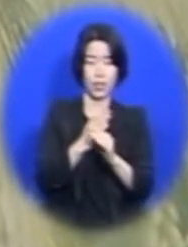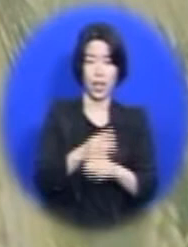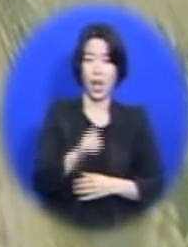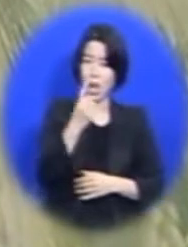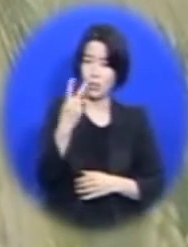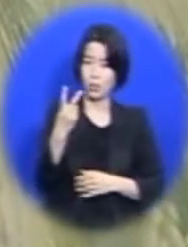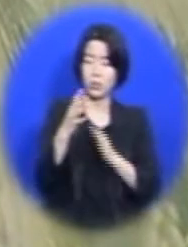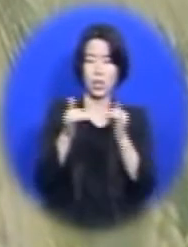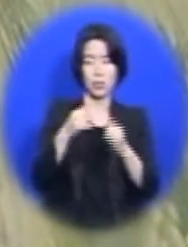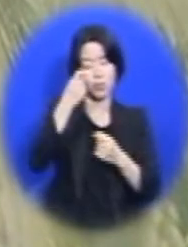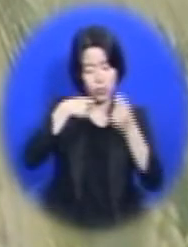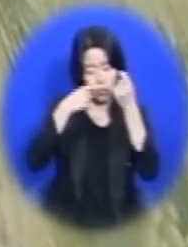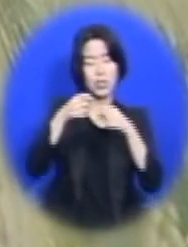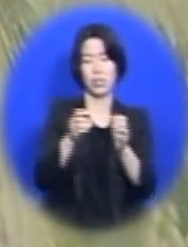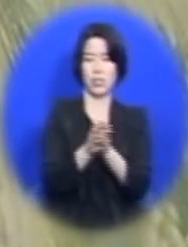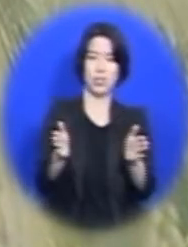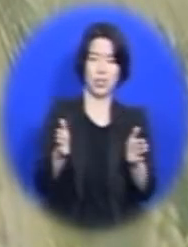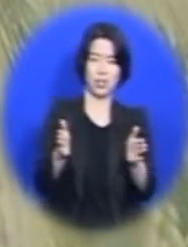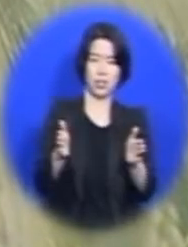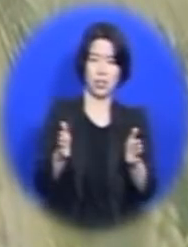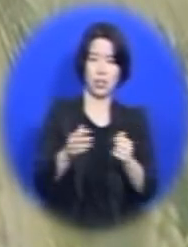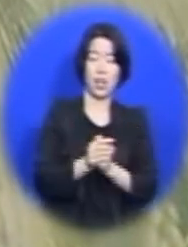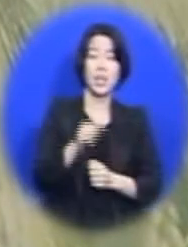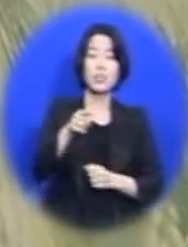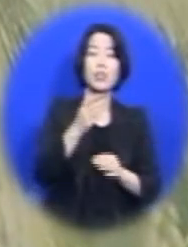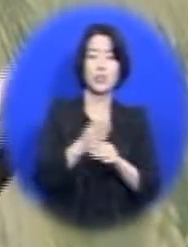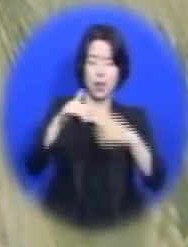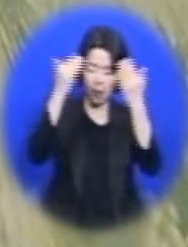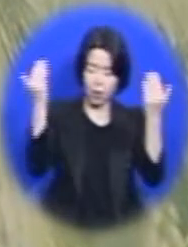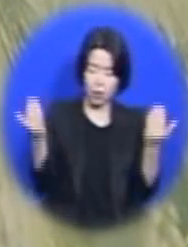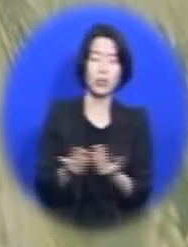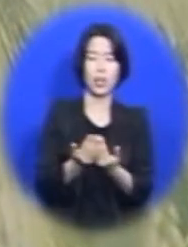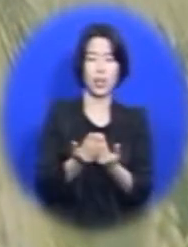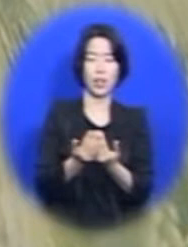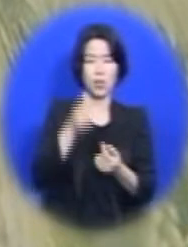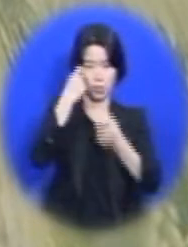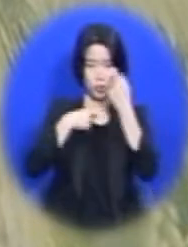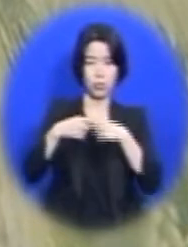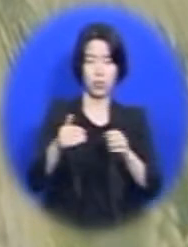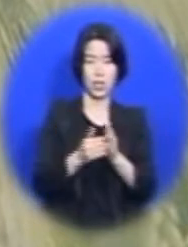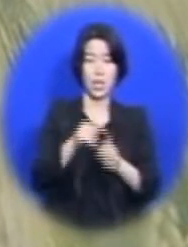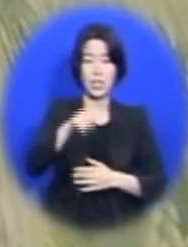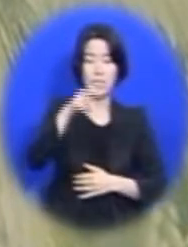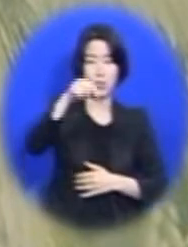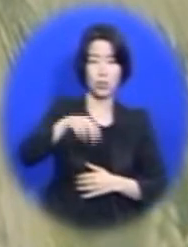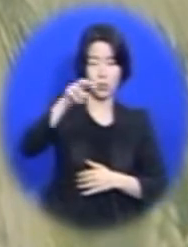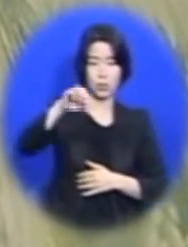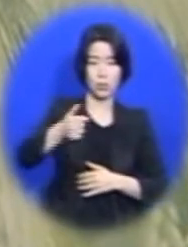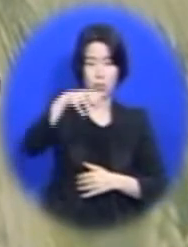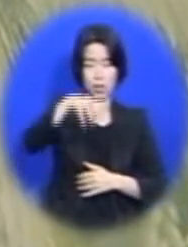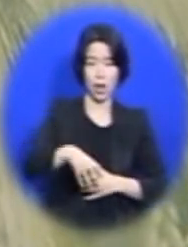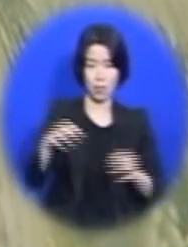한두 사람씩 울기 시작하는 겁니다. 그러다가 모두가 다 울었어요. 그 수문학 광장에 모인 이스라엘